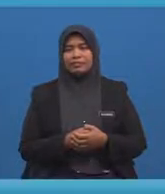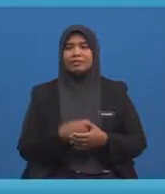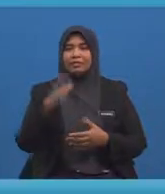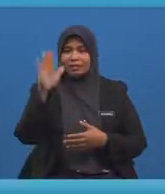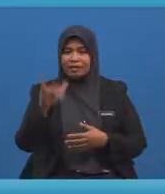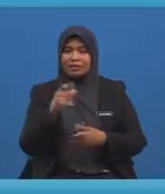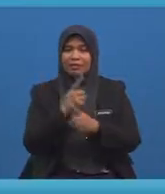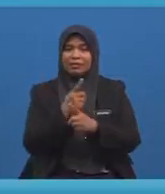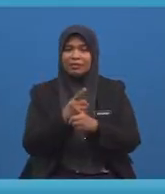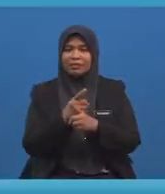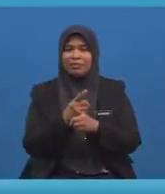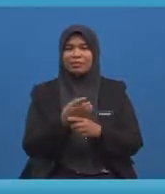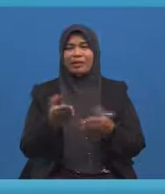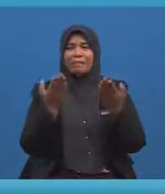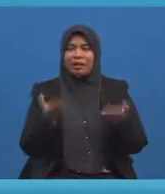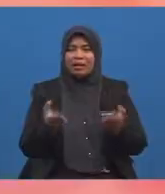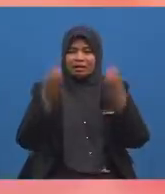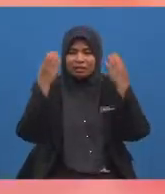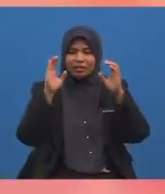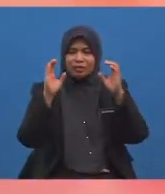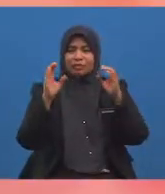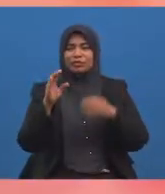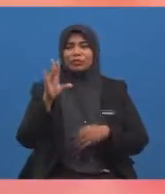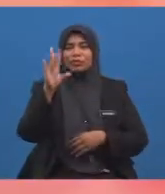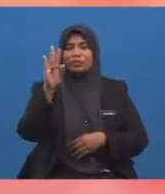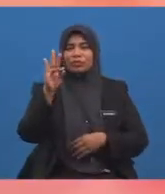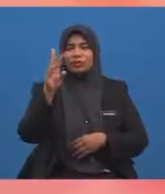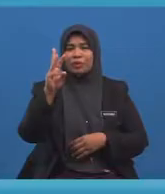Ya, betul. Berat cikgu adalah...